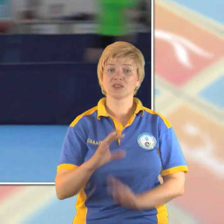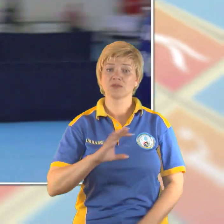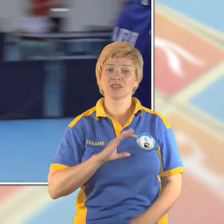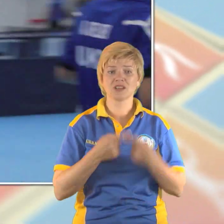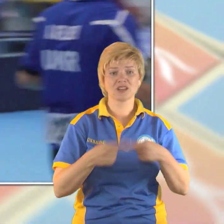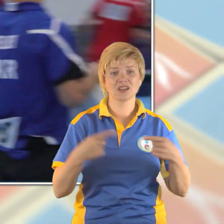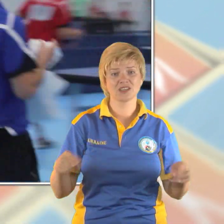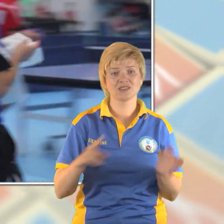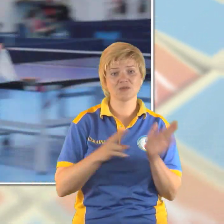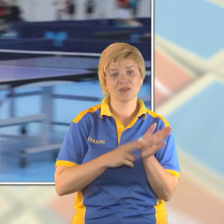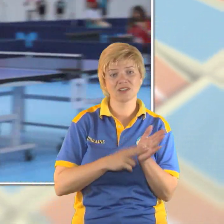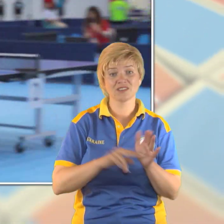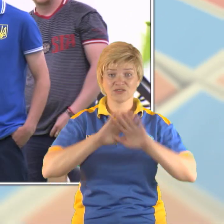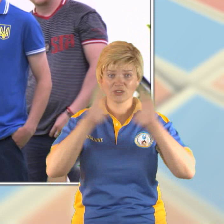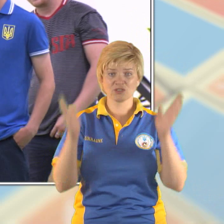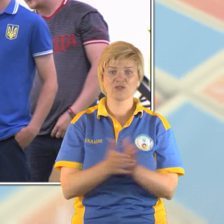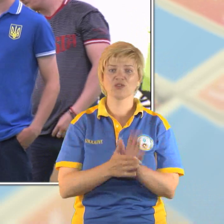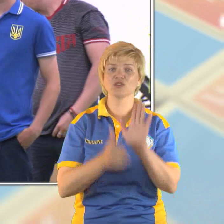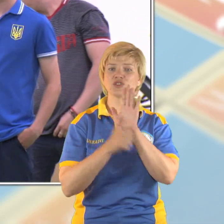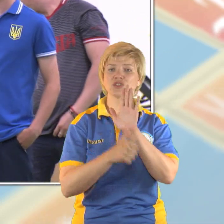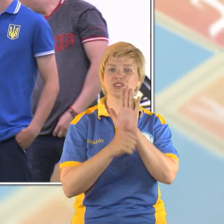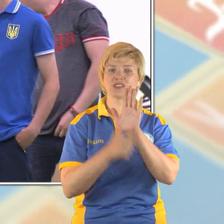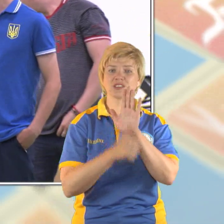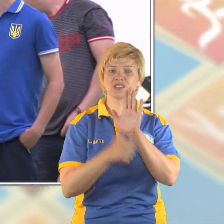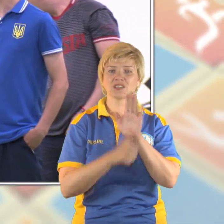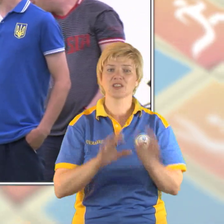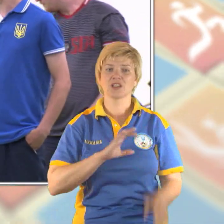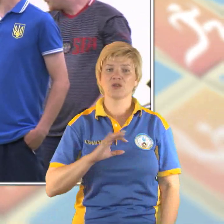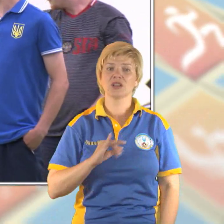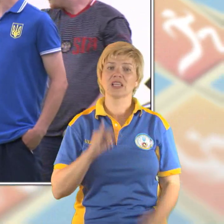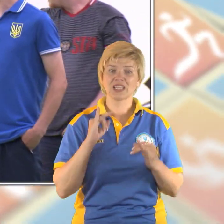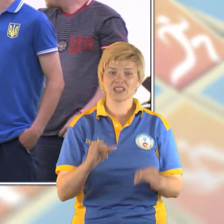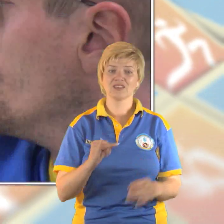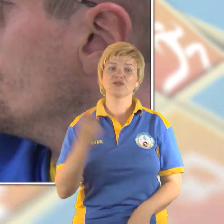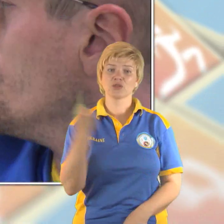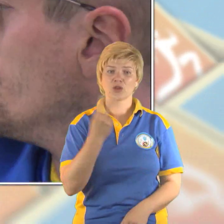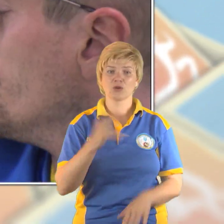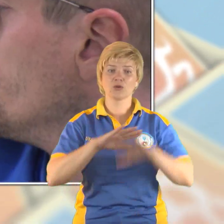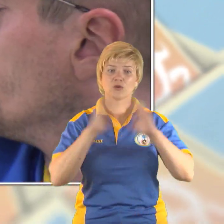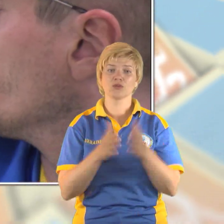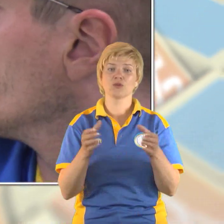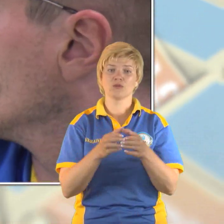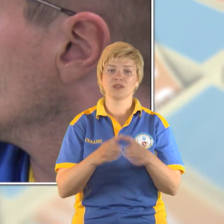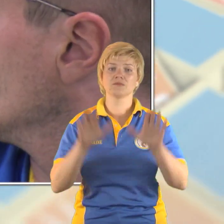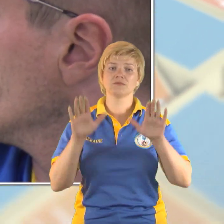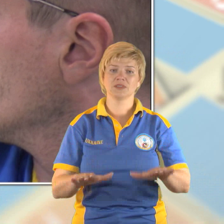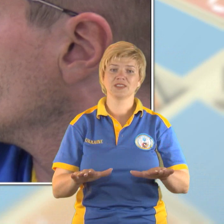різного ґатунку. Загальний лік – 60 нагород в сумі і друге загальнокомандне місце.